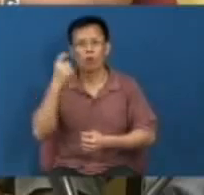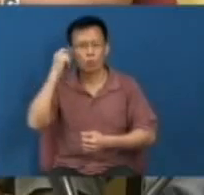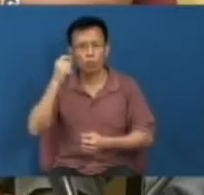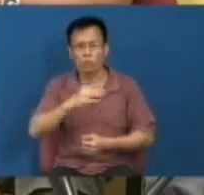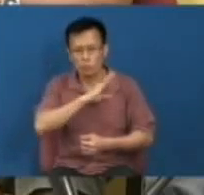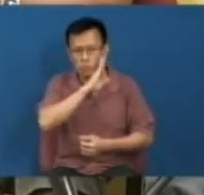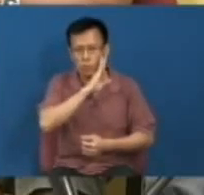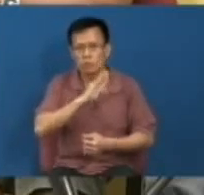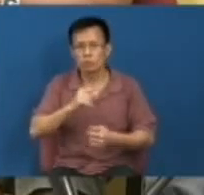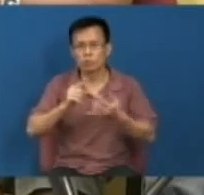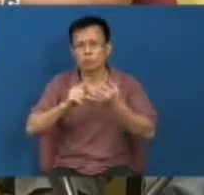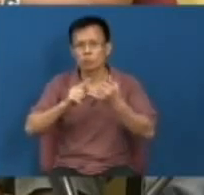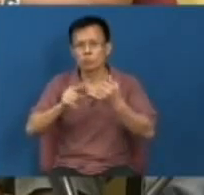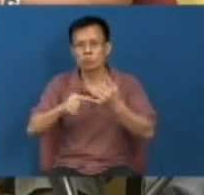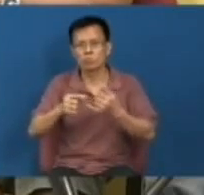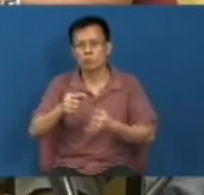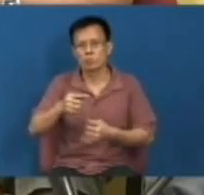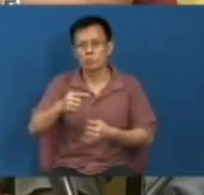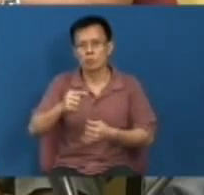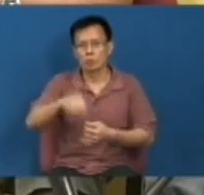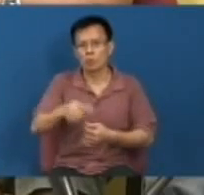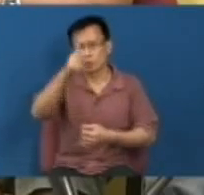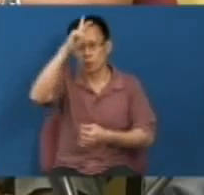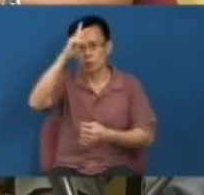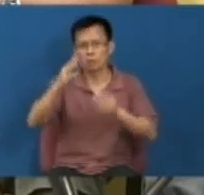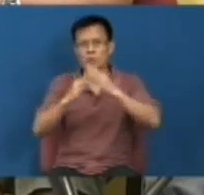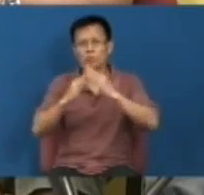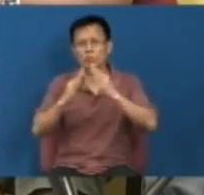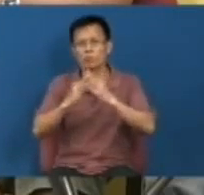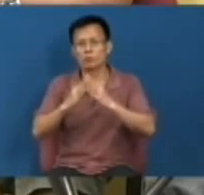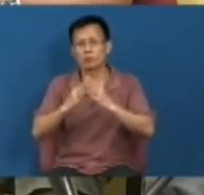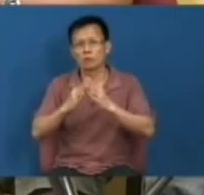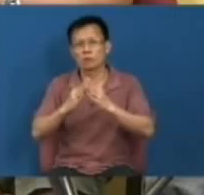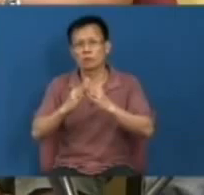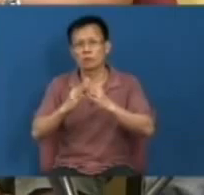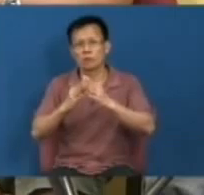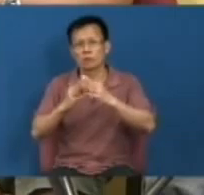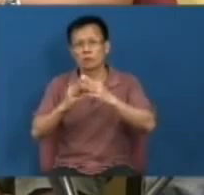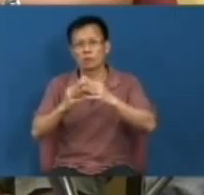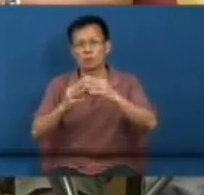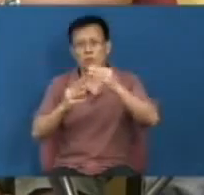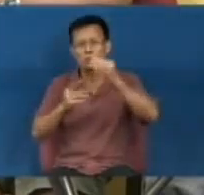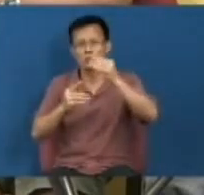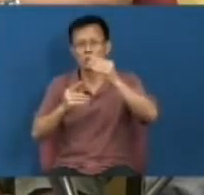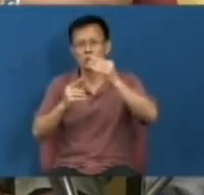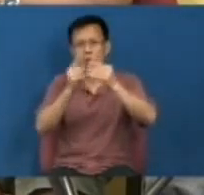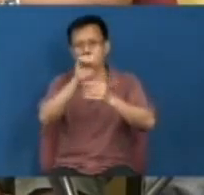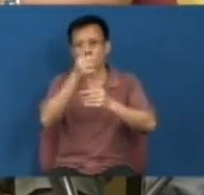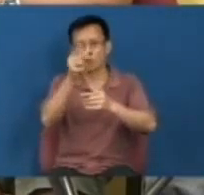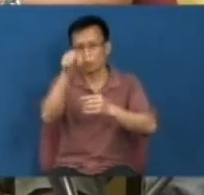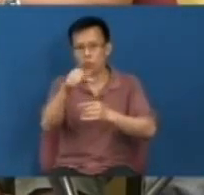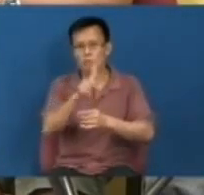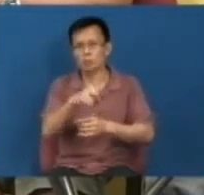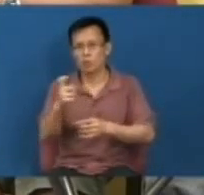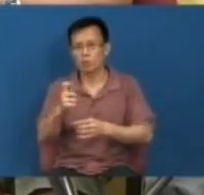最後咧，市政局咩地政處咧？就最後一個刊憲就係11月19日再一次嚟登記，咁我女啊當